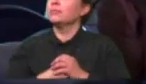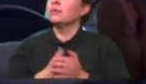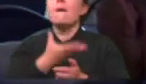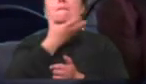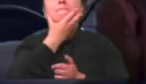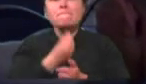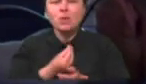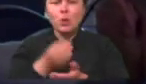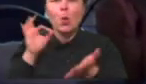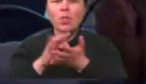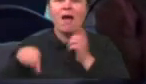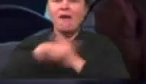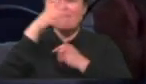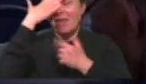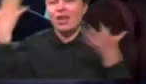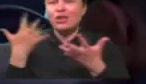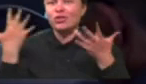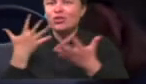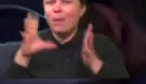Mikołajki to chyba wszyscy wiemy.